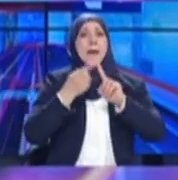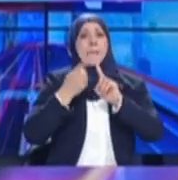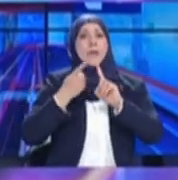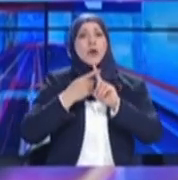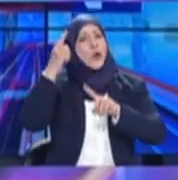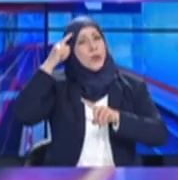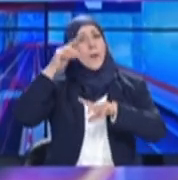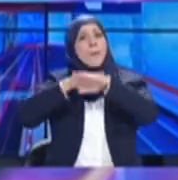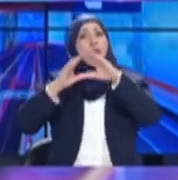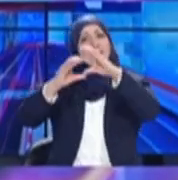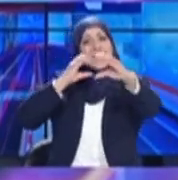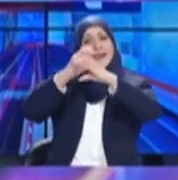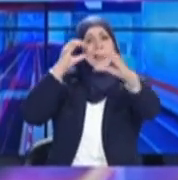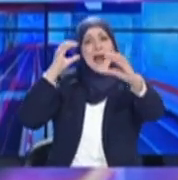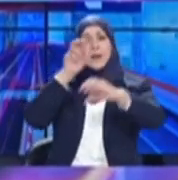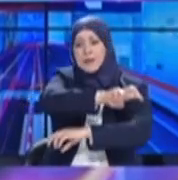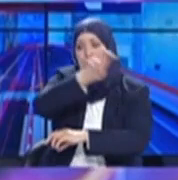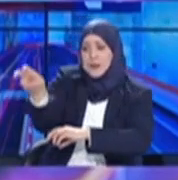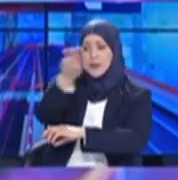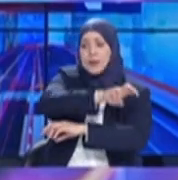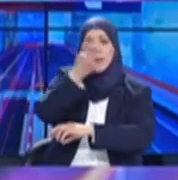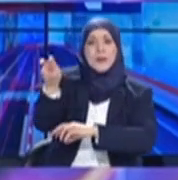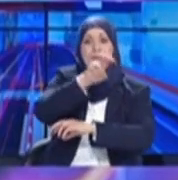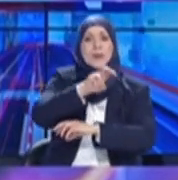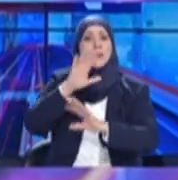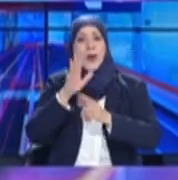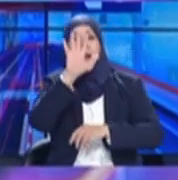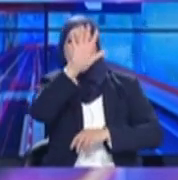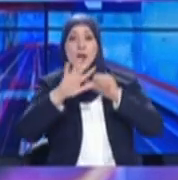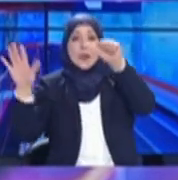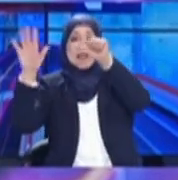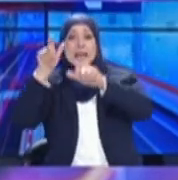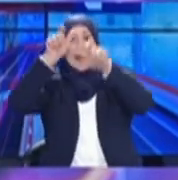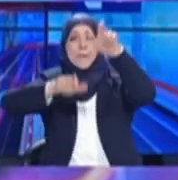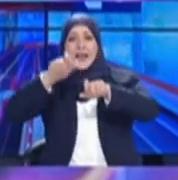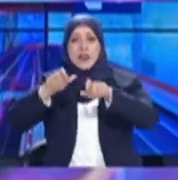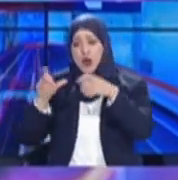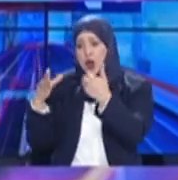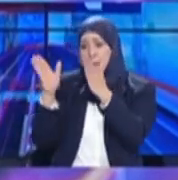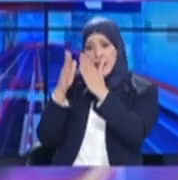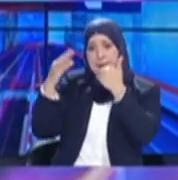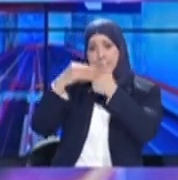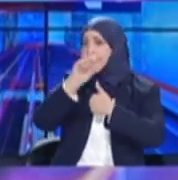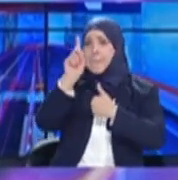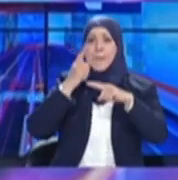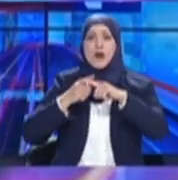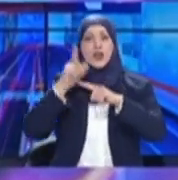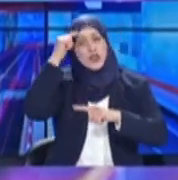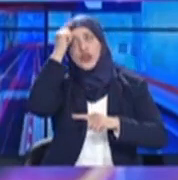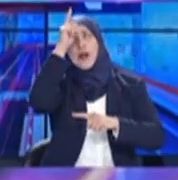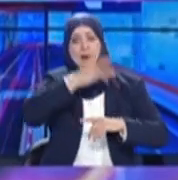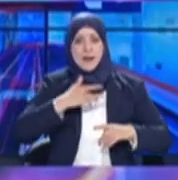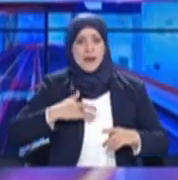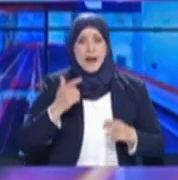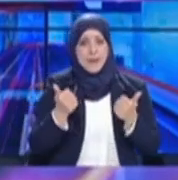بالنقل بين المدن بين الجسرين وباقي الولايات وخمسه وستين شخص هما في العزل الذاتي اتمنى لهم سلامه وسلامه